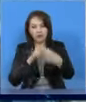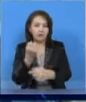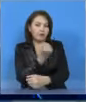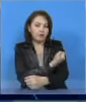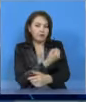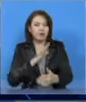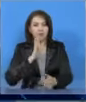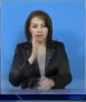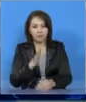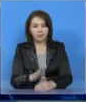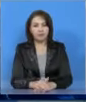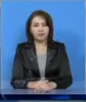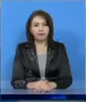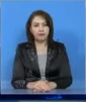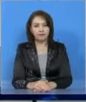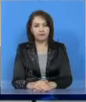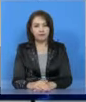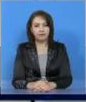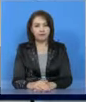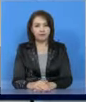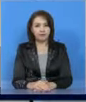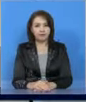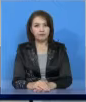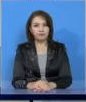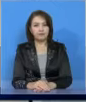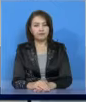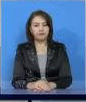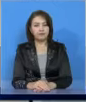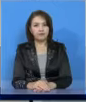толықтай иммундалған. Жансая Әбдікәрім, Азамат Сауханов, Ақтөбе телеарнасы.